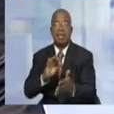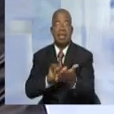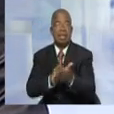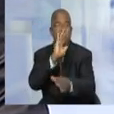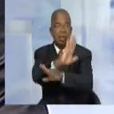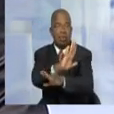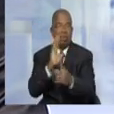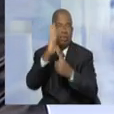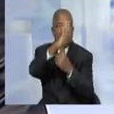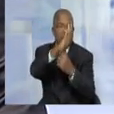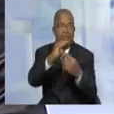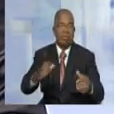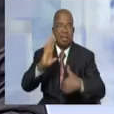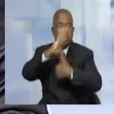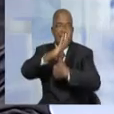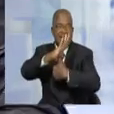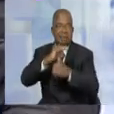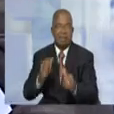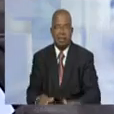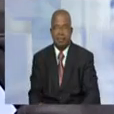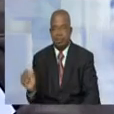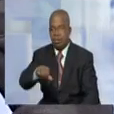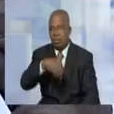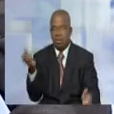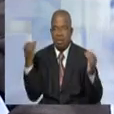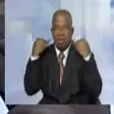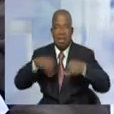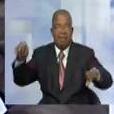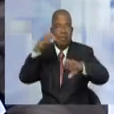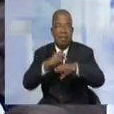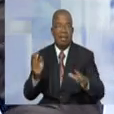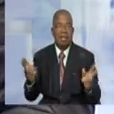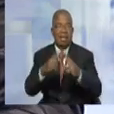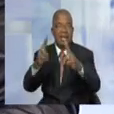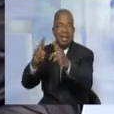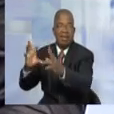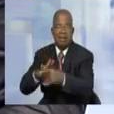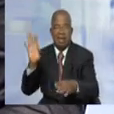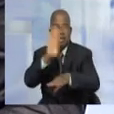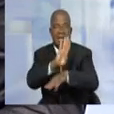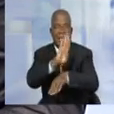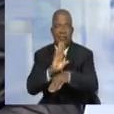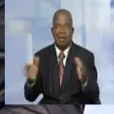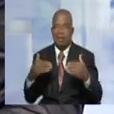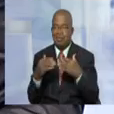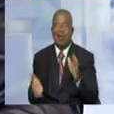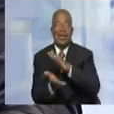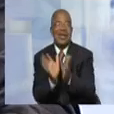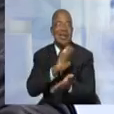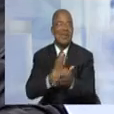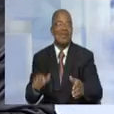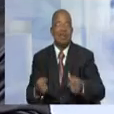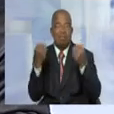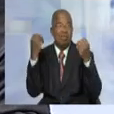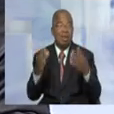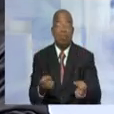d'Abou Sanogo. Autre information, la ville de Boisflay présente aujourd'hui un nouveau visage. Plusieurs projets